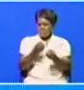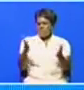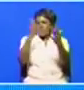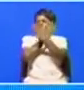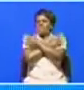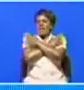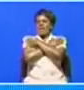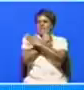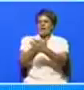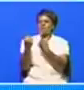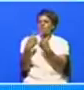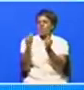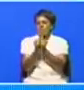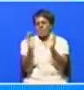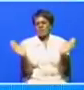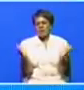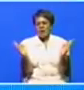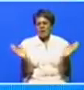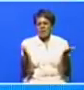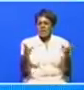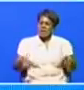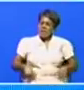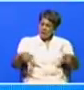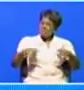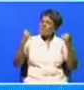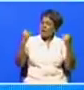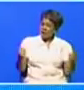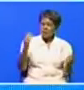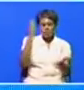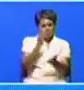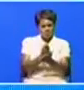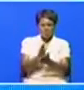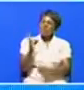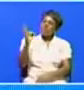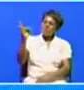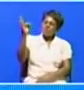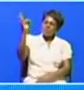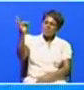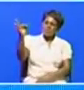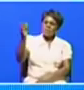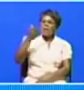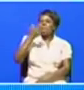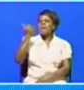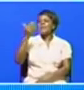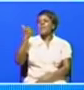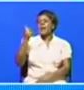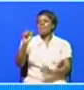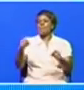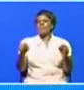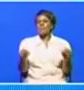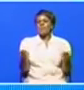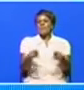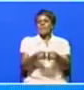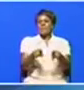sana. Naongea nao na wapatia motisha kwamba hata maisha kama ni ngumu huko mbele vitu zitakuwa salama. Naam. Na